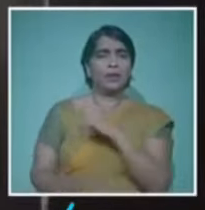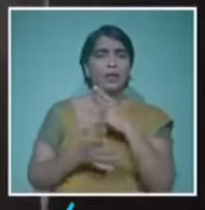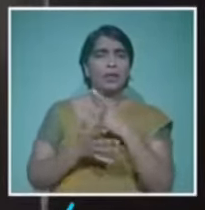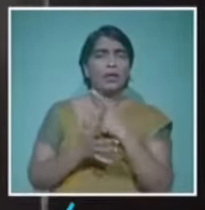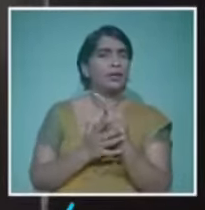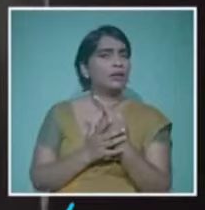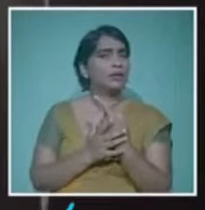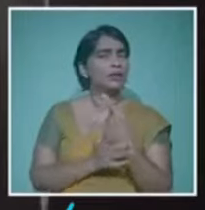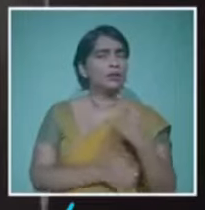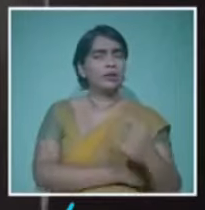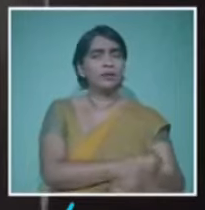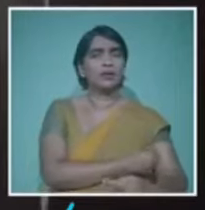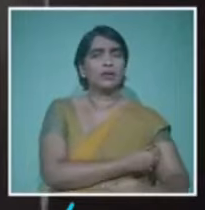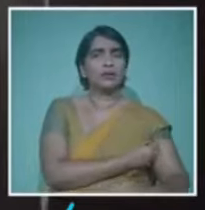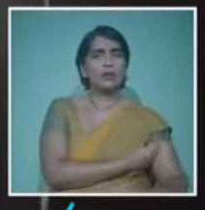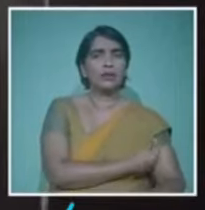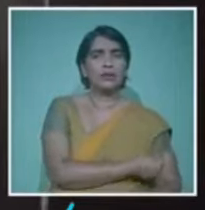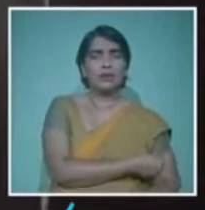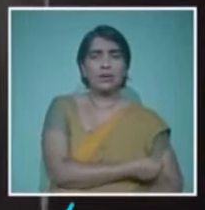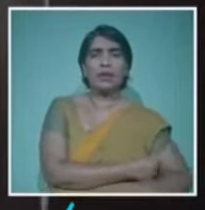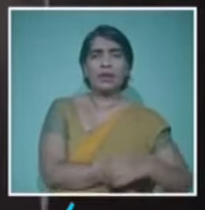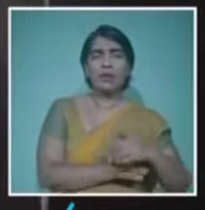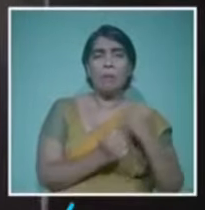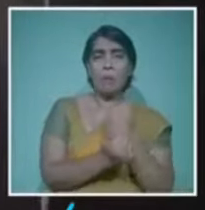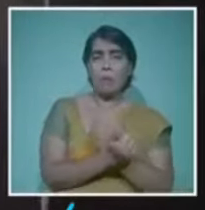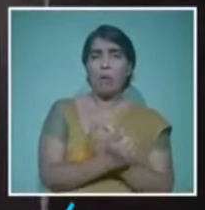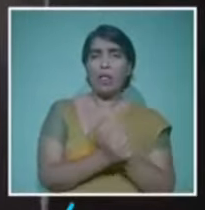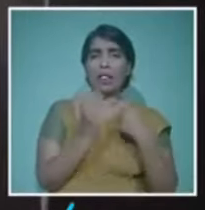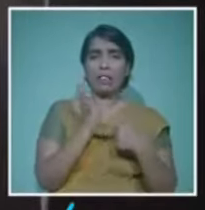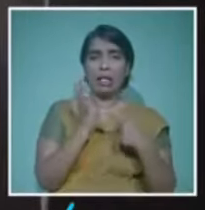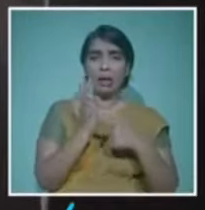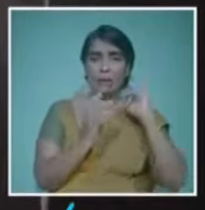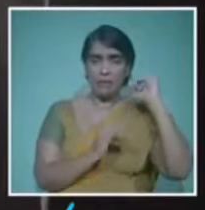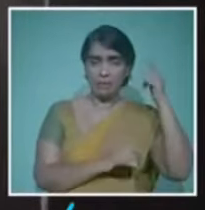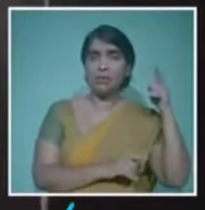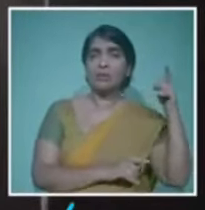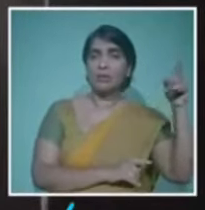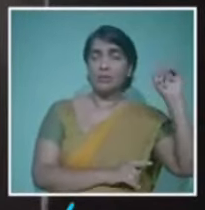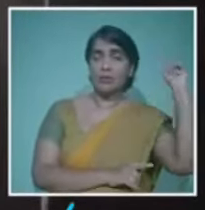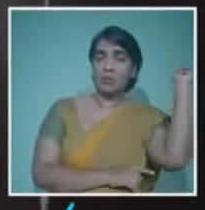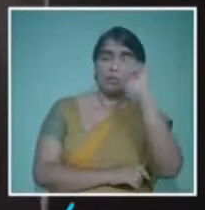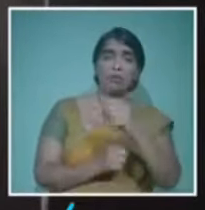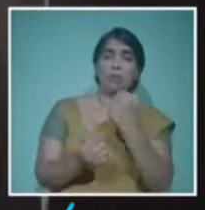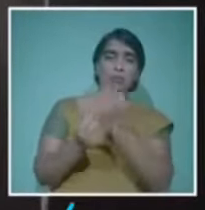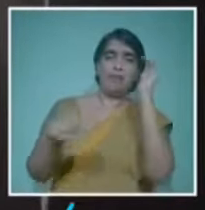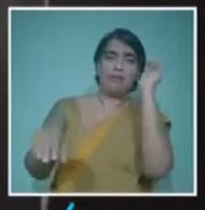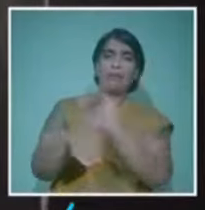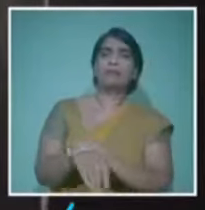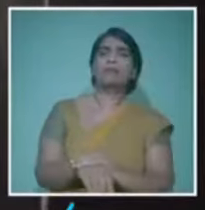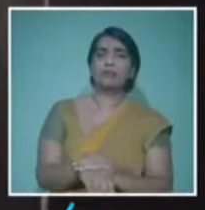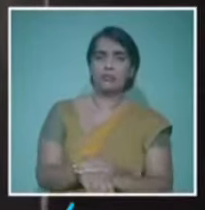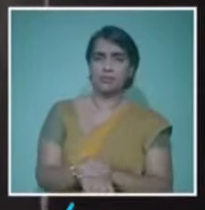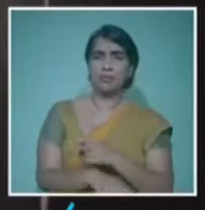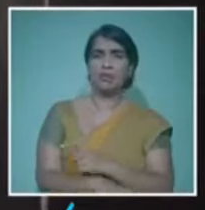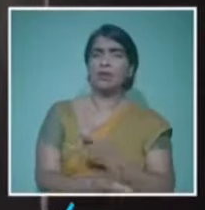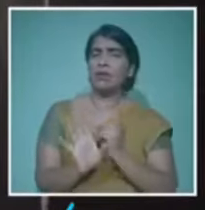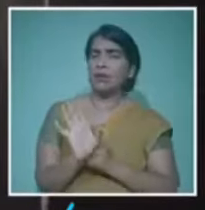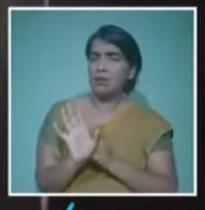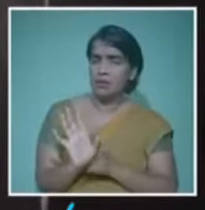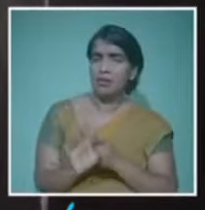දේශබන්දු තෙන්නකෝන් මැතිතුමාගේ නම සඳහන් වෙලා තියෙනවා. ඉහළින් එන නියෝග කියලා ඒගොල්ලන්ව